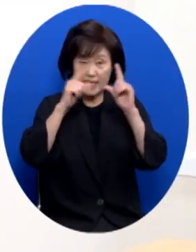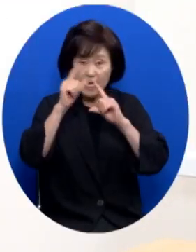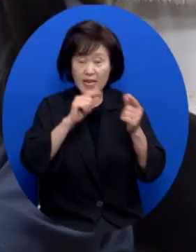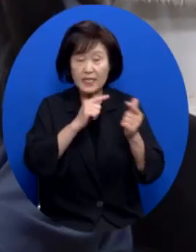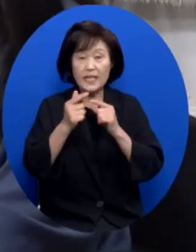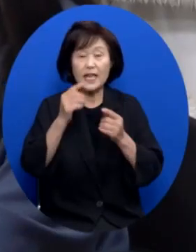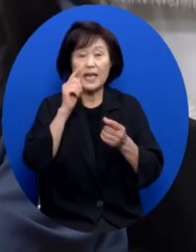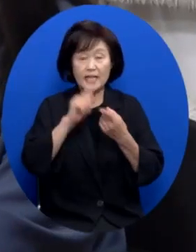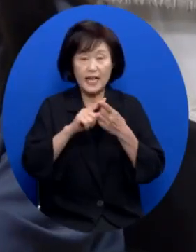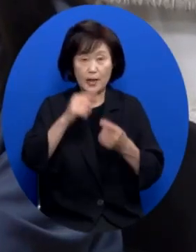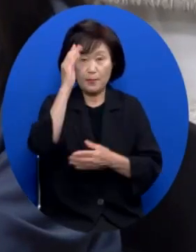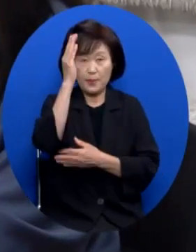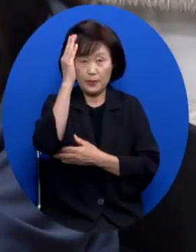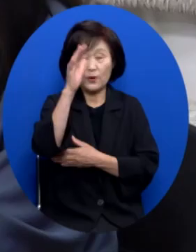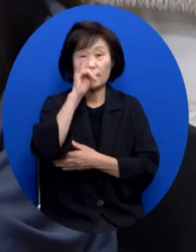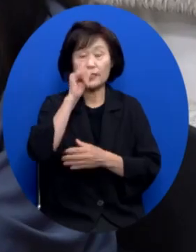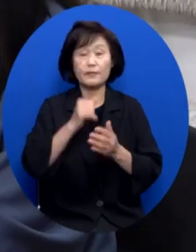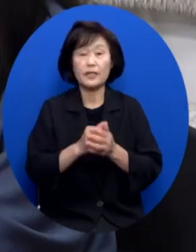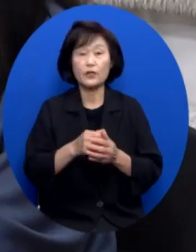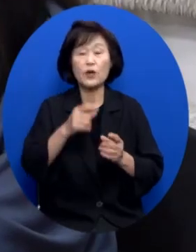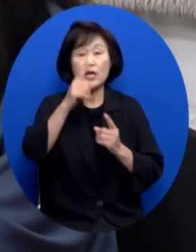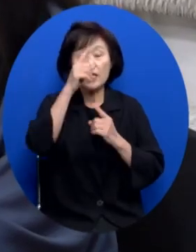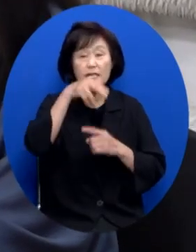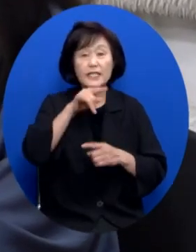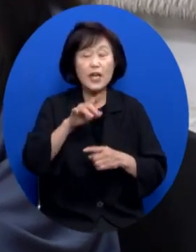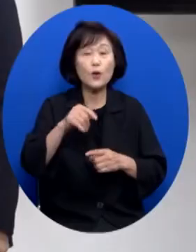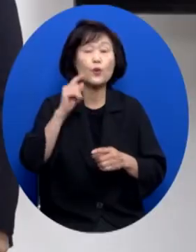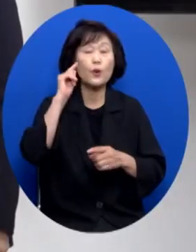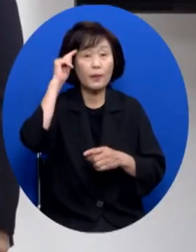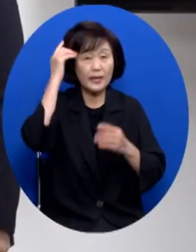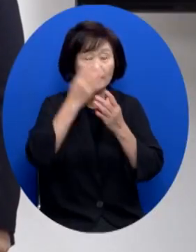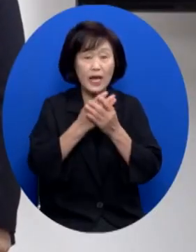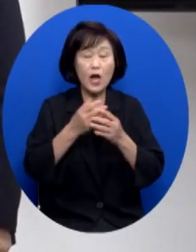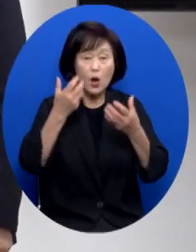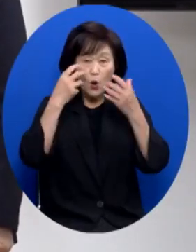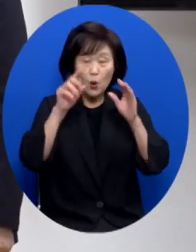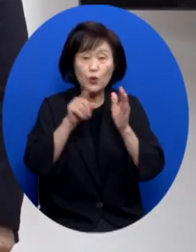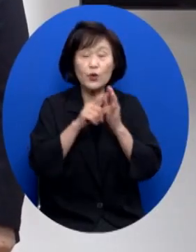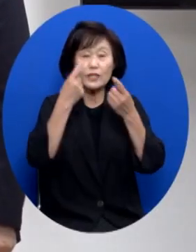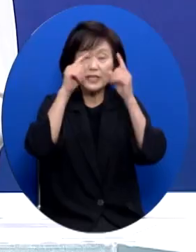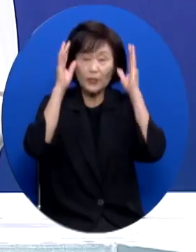포럼에는 이재국 박사, 이성호 목사가 강사로 나섭니다.